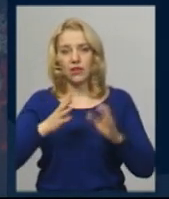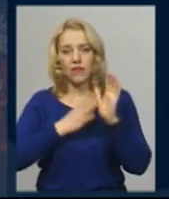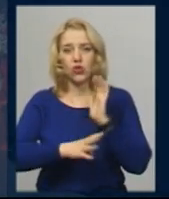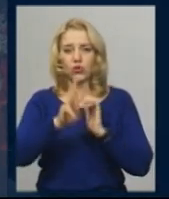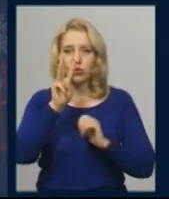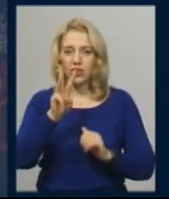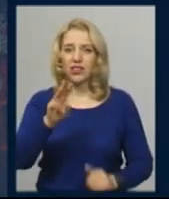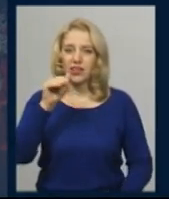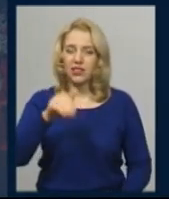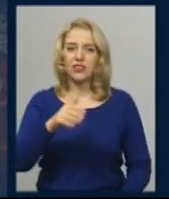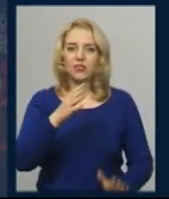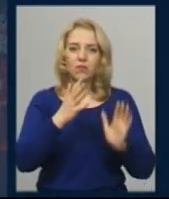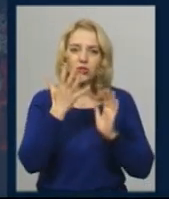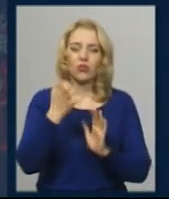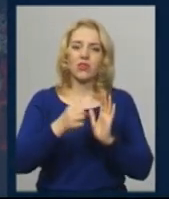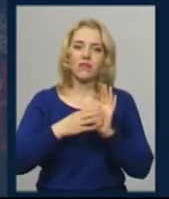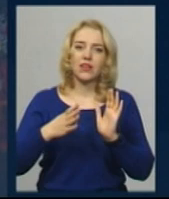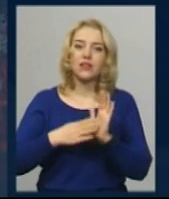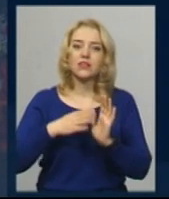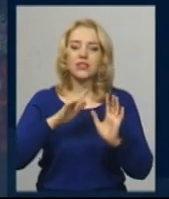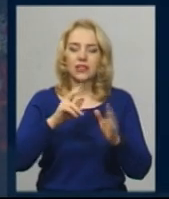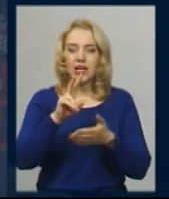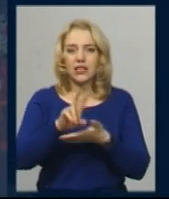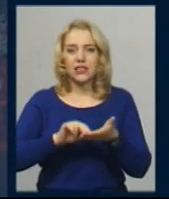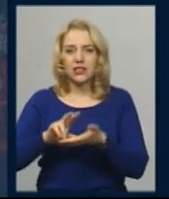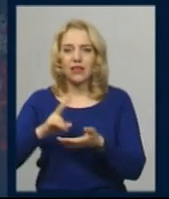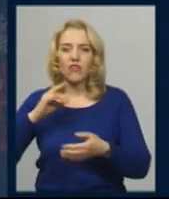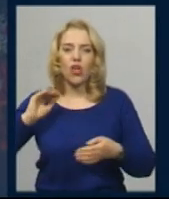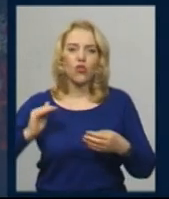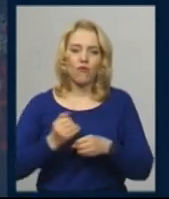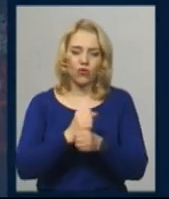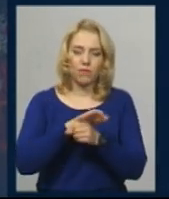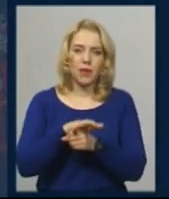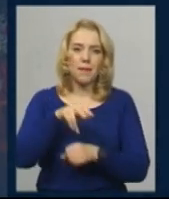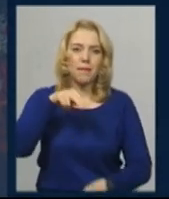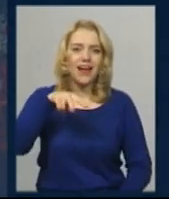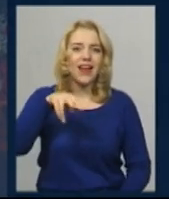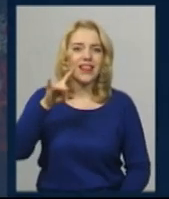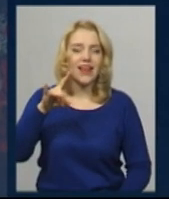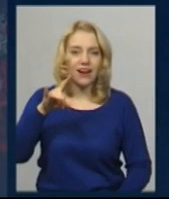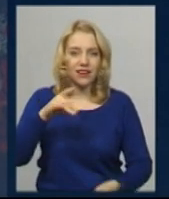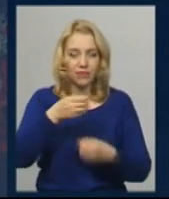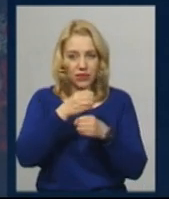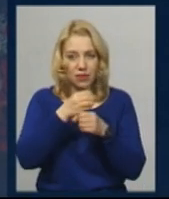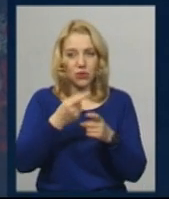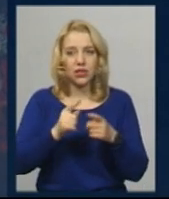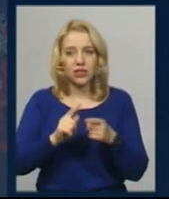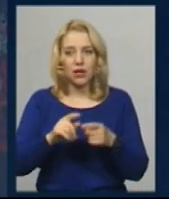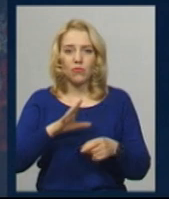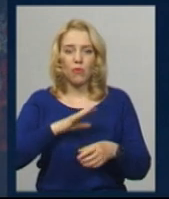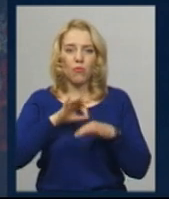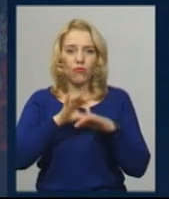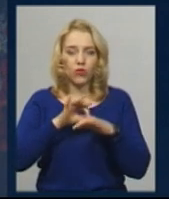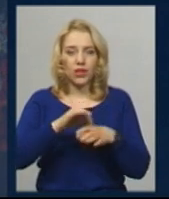519 розрізків на нову коронавірусну інфекцію методом ПЛР. Дослідження проводилися вірусологічною референс